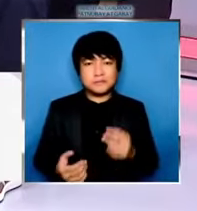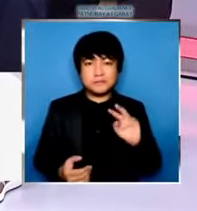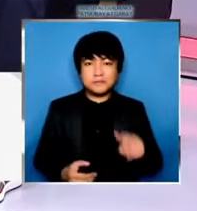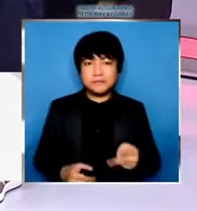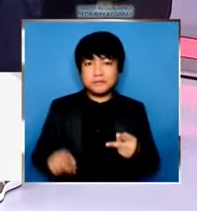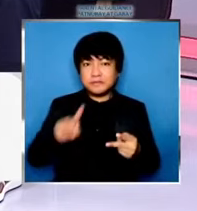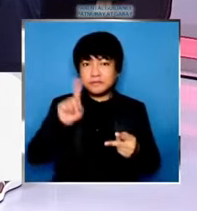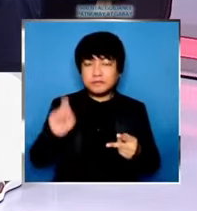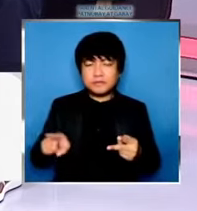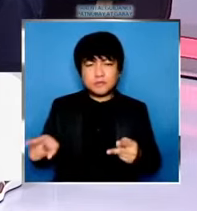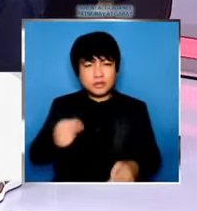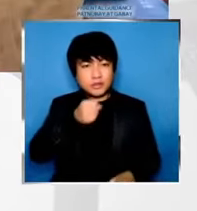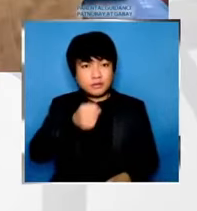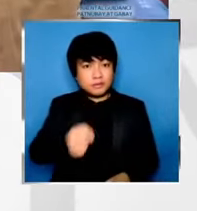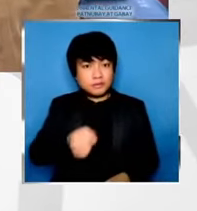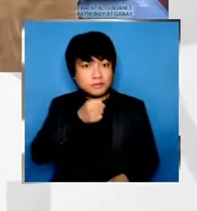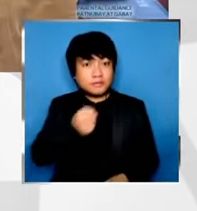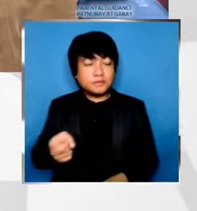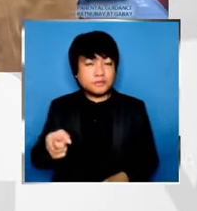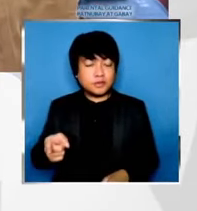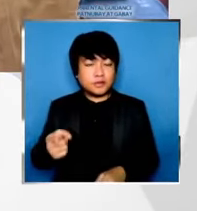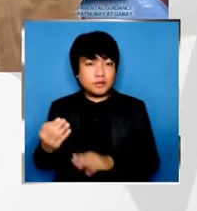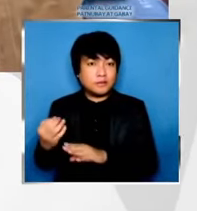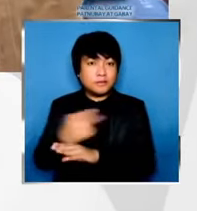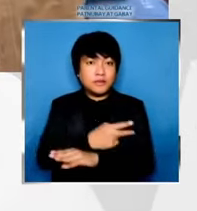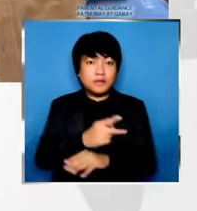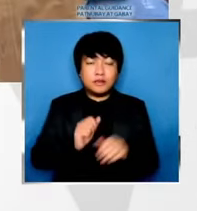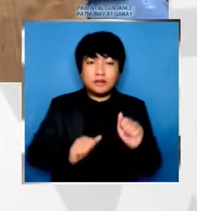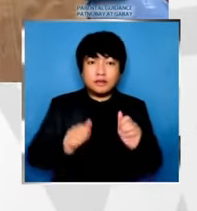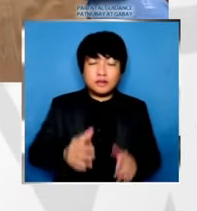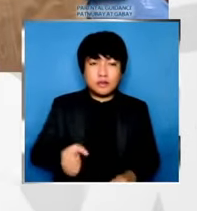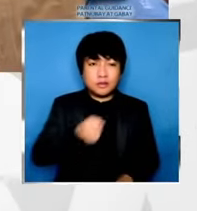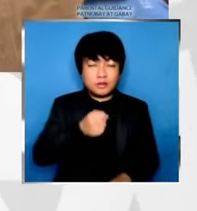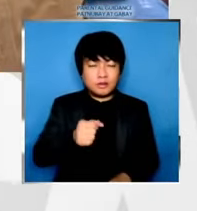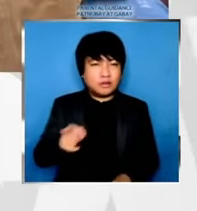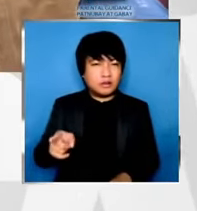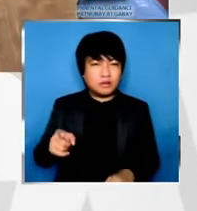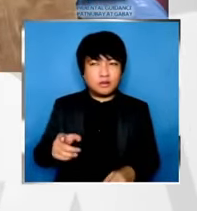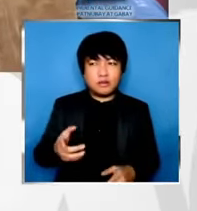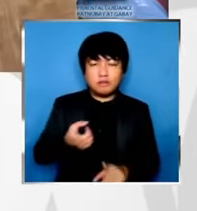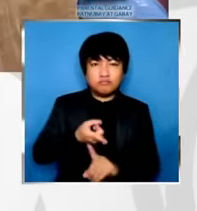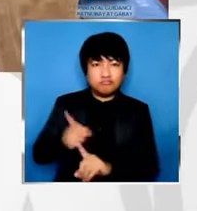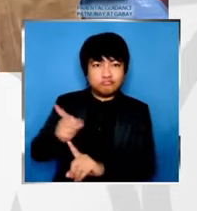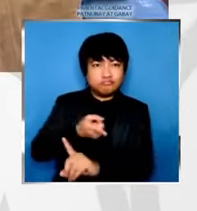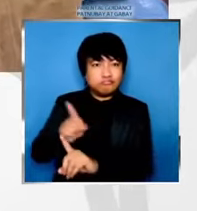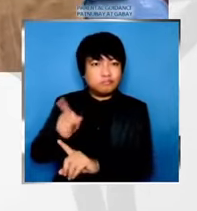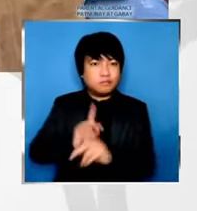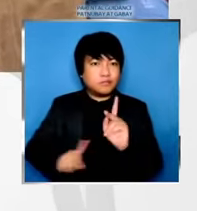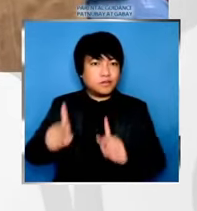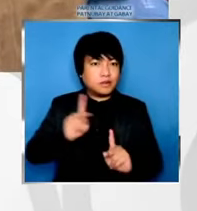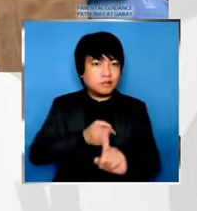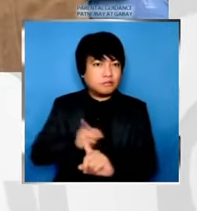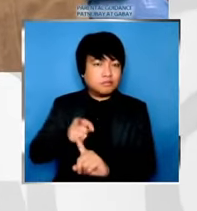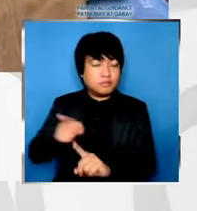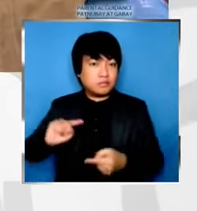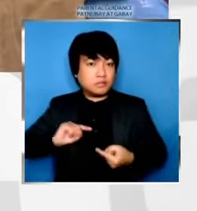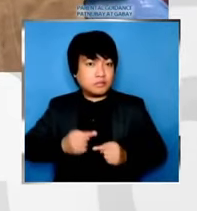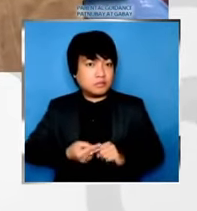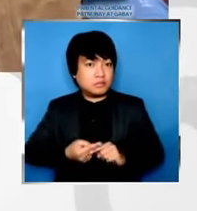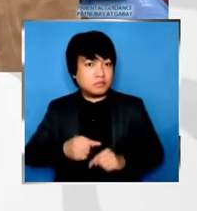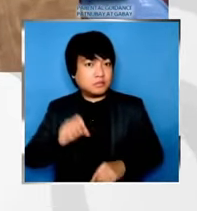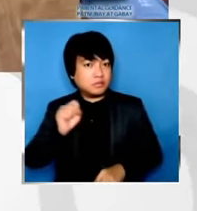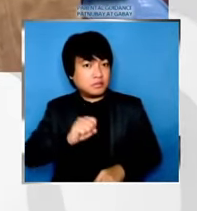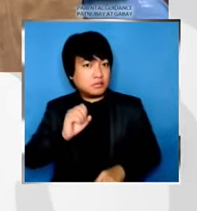ba ka sumabak pagbalik mo ng showbiz? Di ka ba nasasaktan kapag pinupuna ka ng mga basher? No. Yes or no? Not gonna